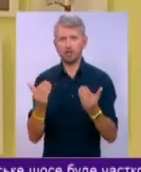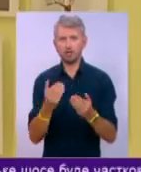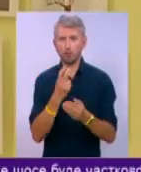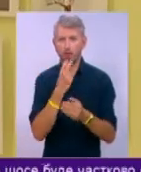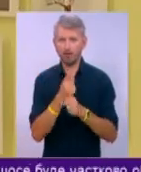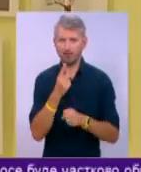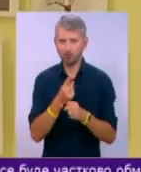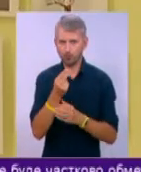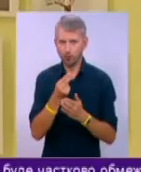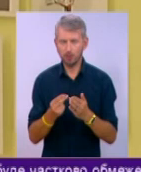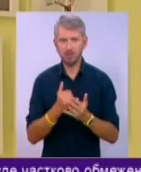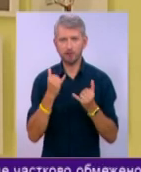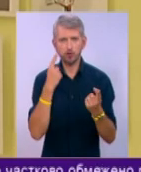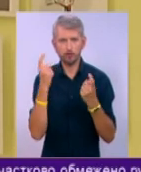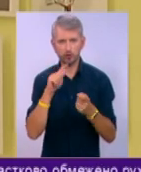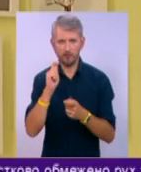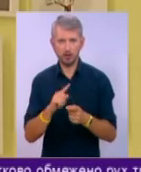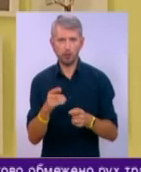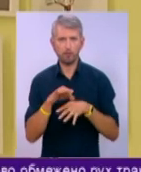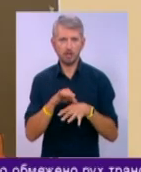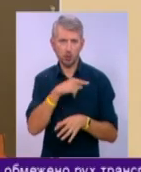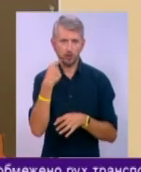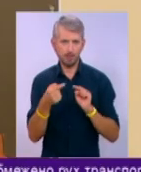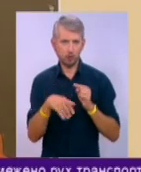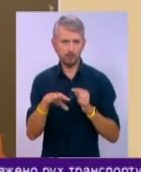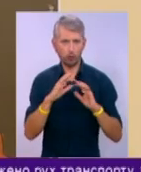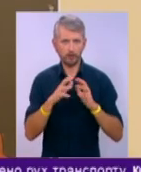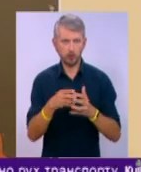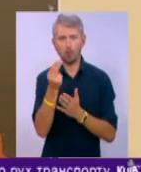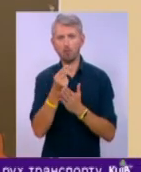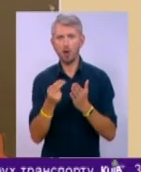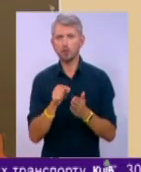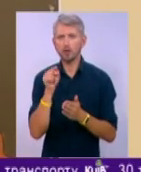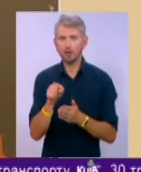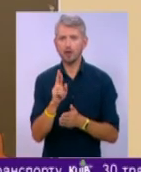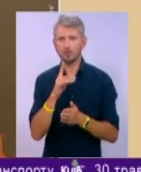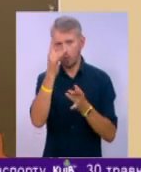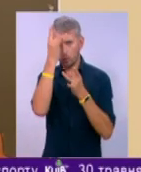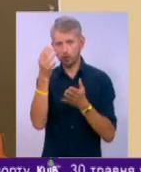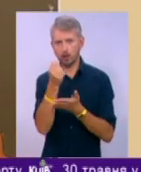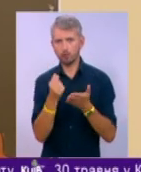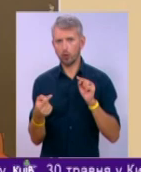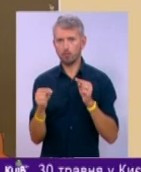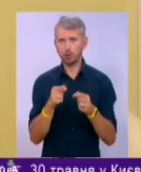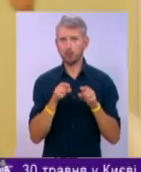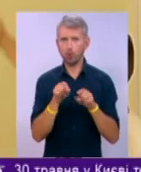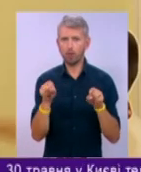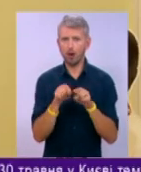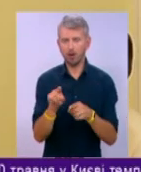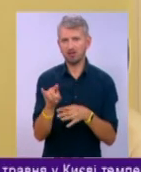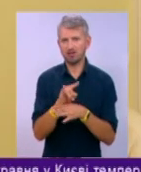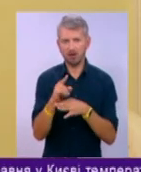присвячену інформаційній війні, яку веде Росія проти всього світу. Малюнки на ній – як культурна зброя проти пропаганди